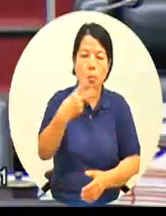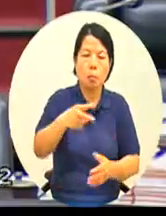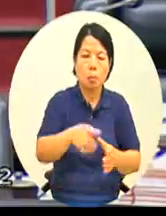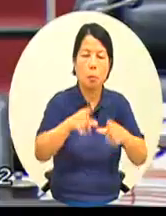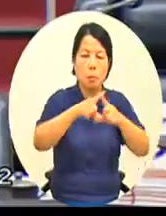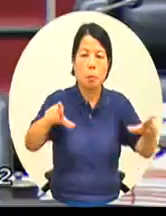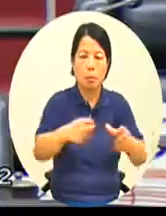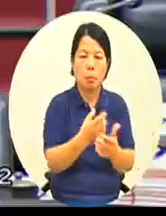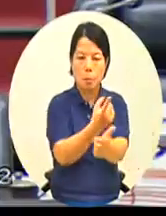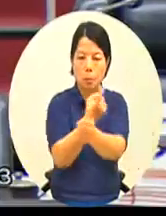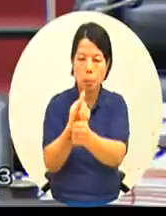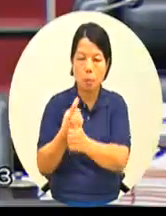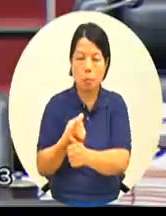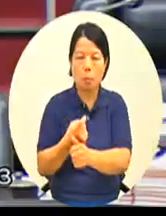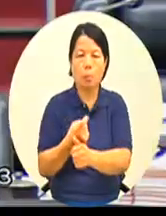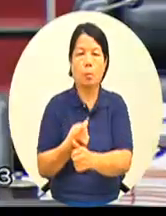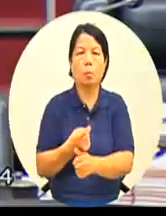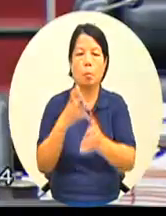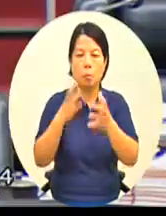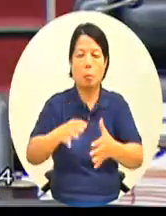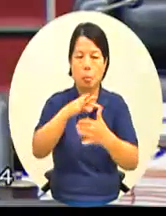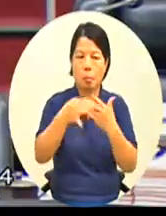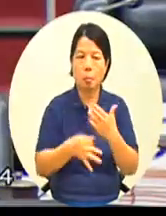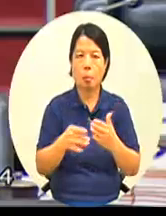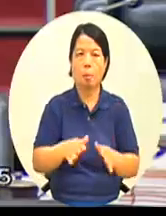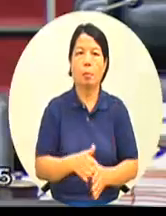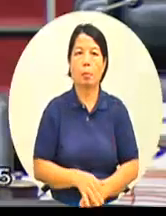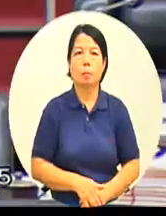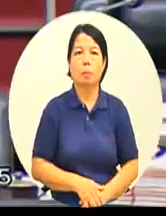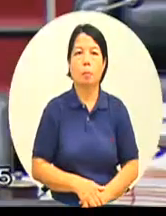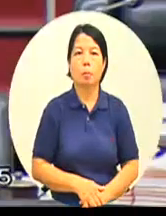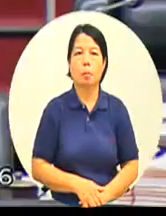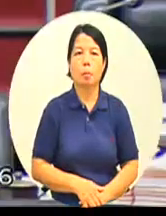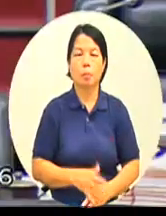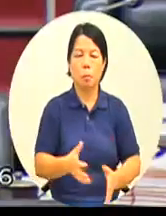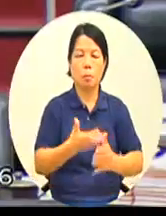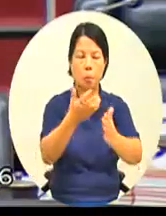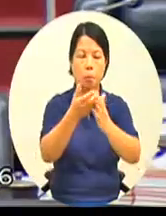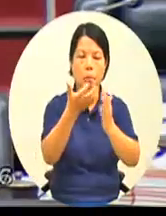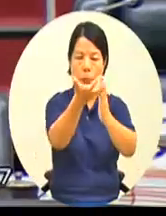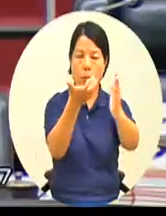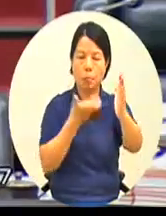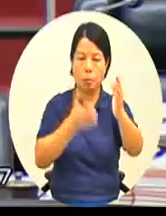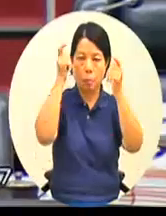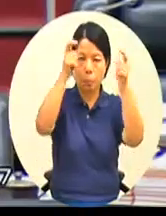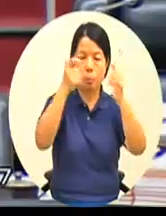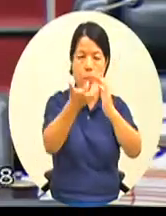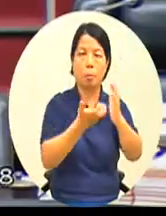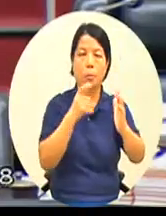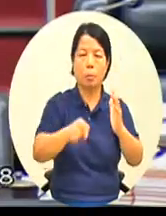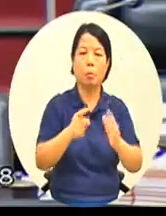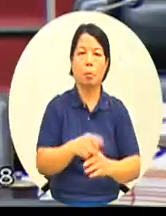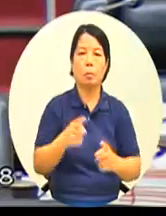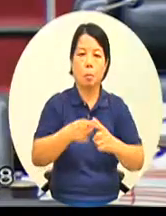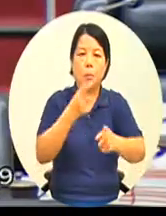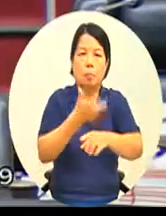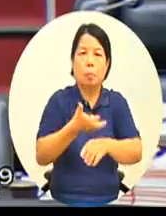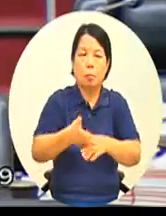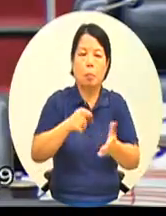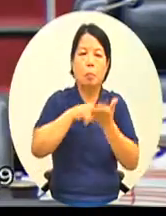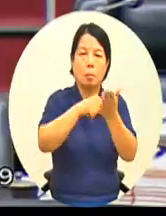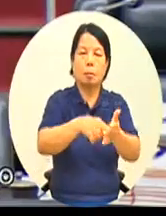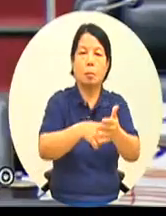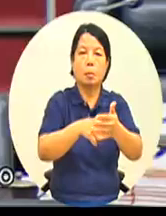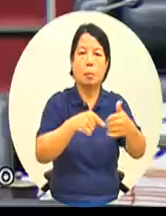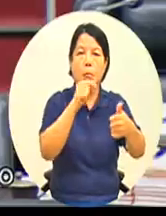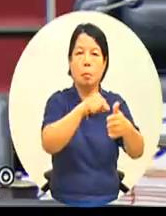的吸引他们的条件。再来，你们应该再来移居到高雄的这一些的人才，这些申请者，他们